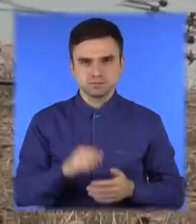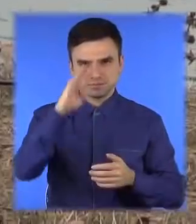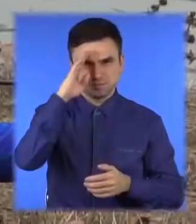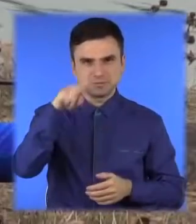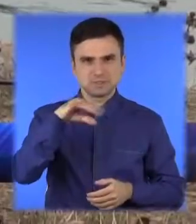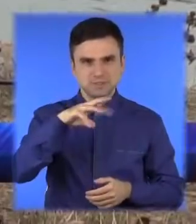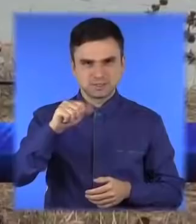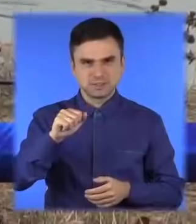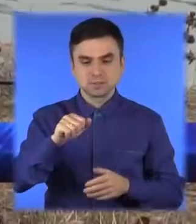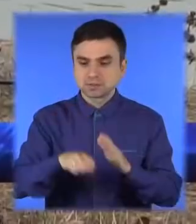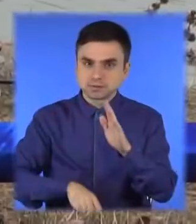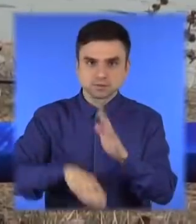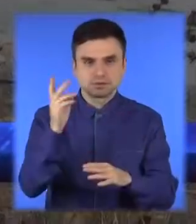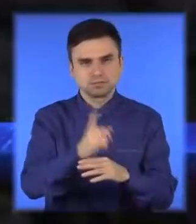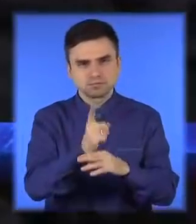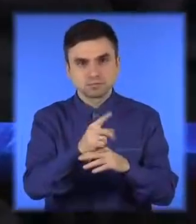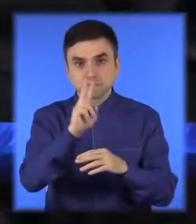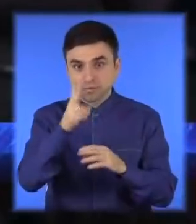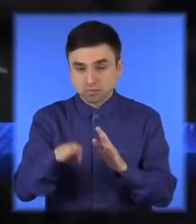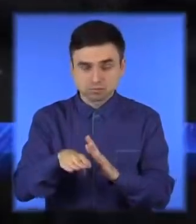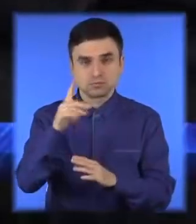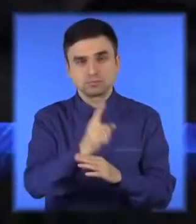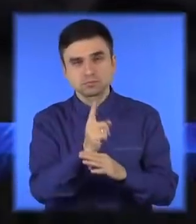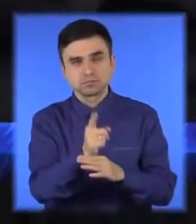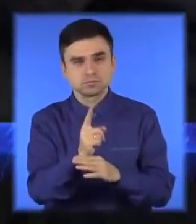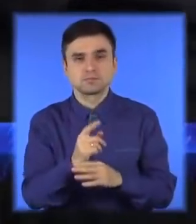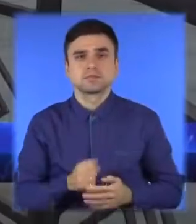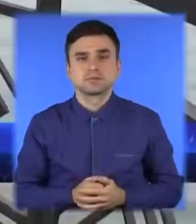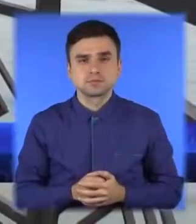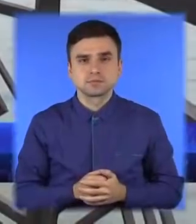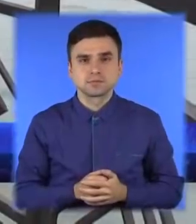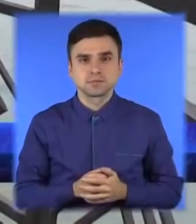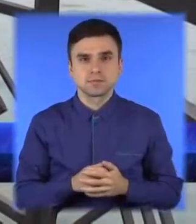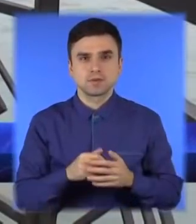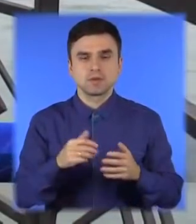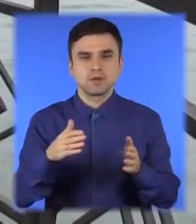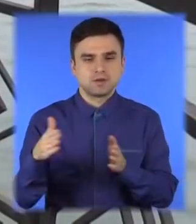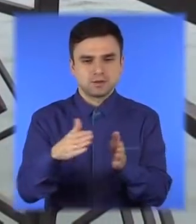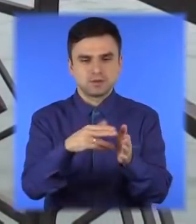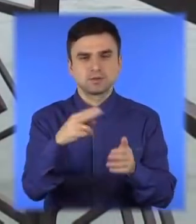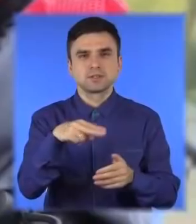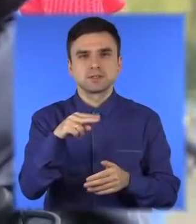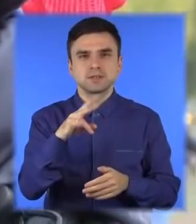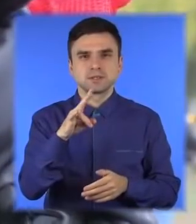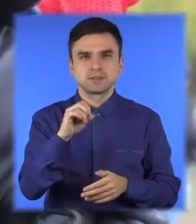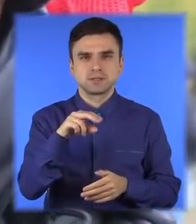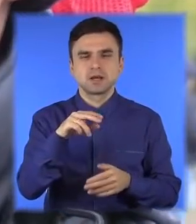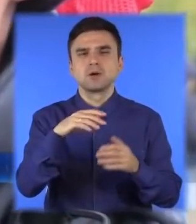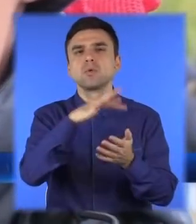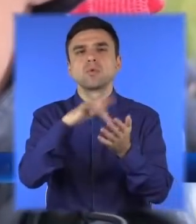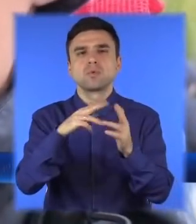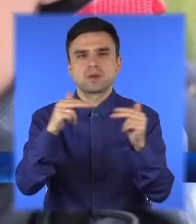Дмитро з вудочкою на ти з дворічного віку. Змалечку захоплюється мистецтвом рибалки. В рідному Дніпрі є завсідником всіх турнірів